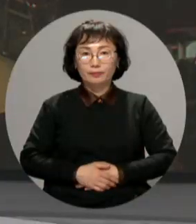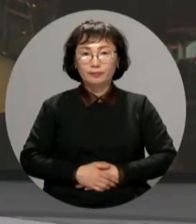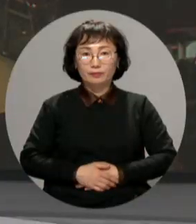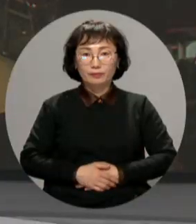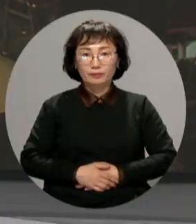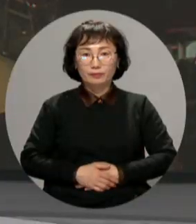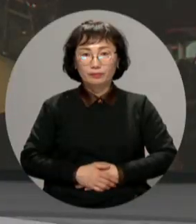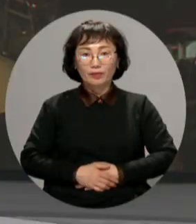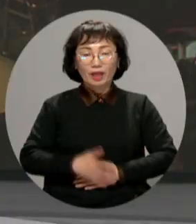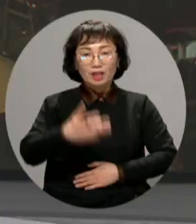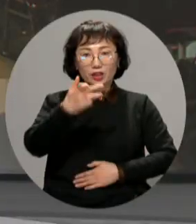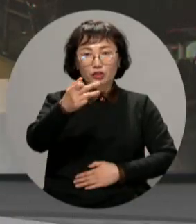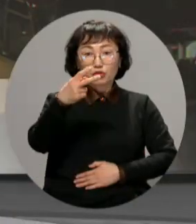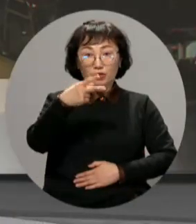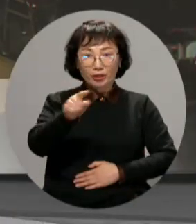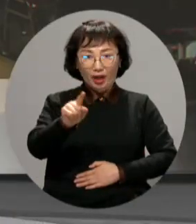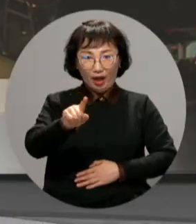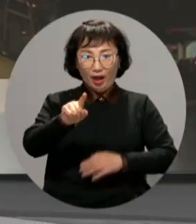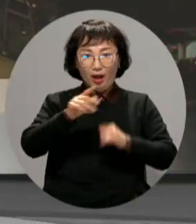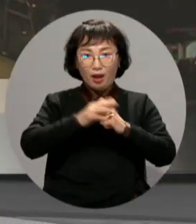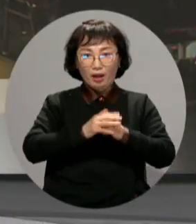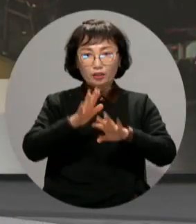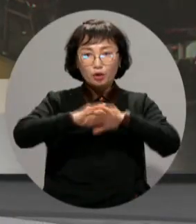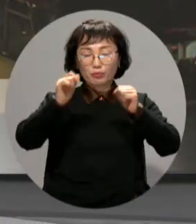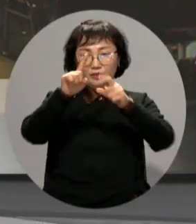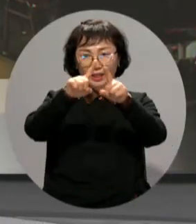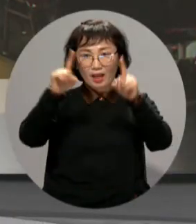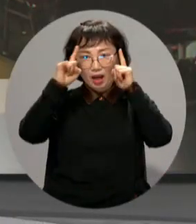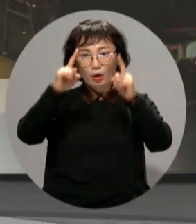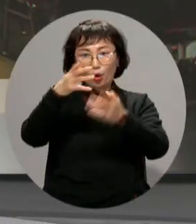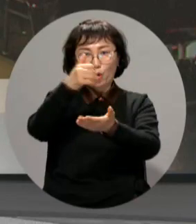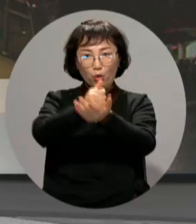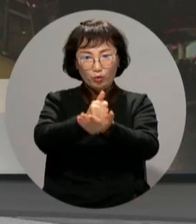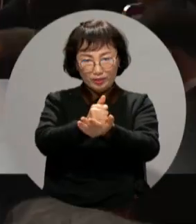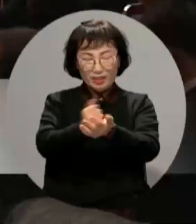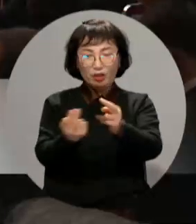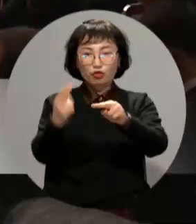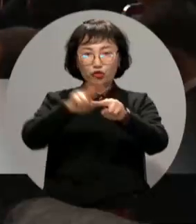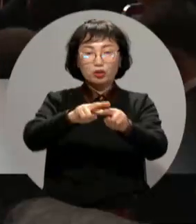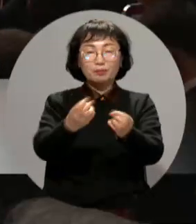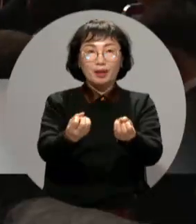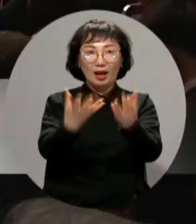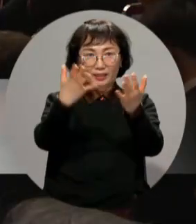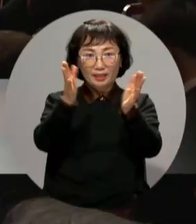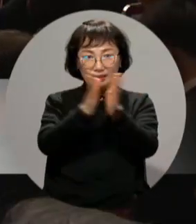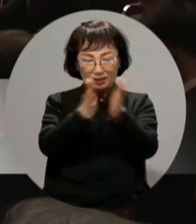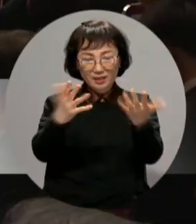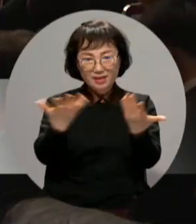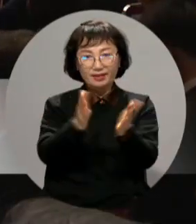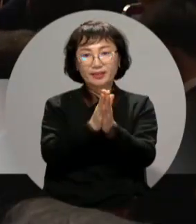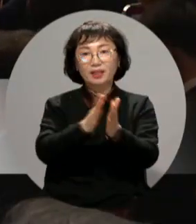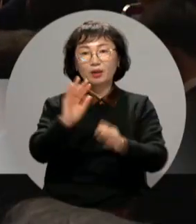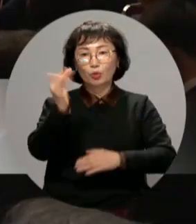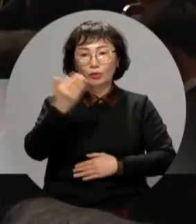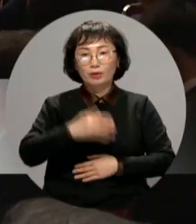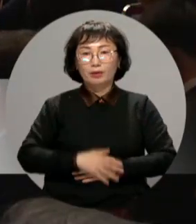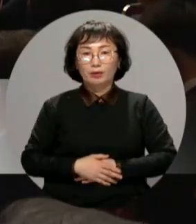양호봉 제19대 전북대학교 총장이 오늘 전북대 진수당에서 취임식을 갖고 업무를